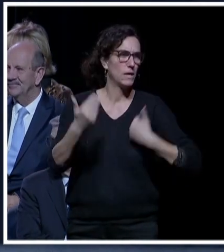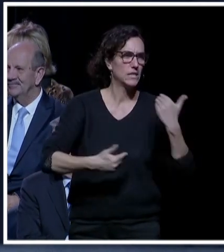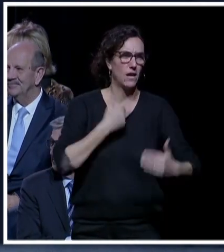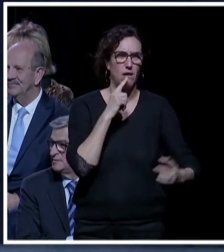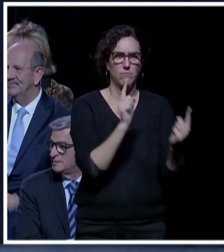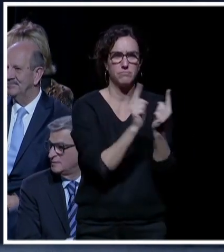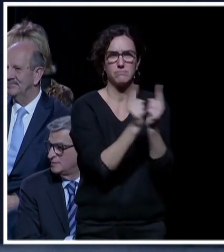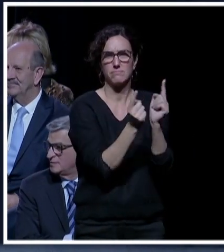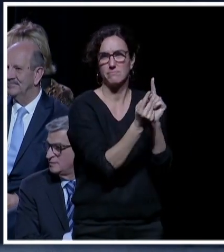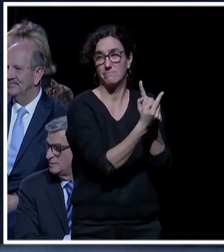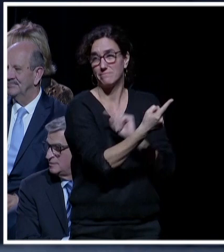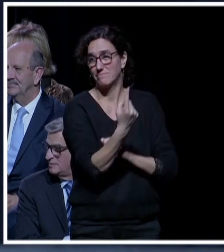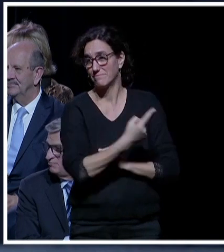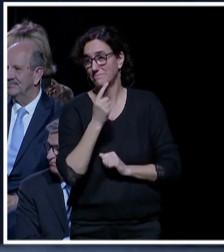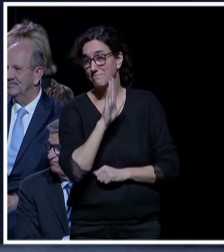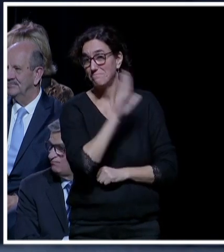Et